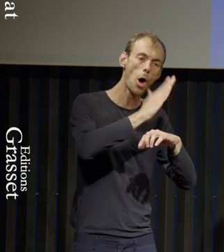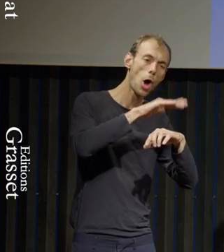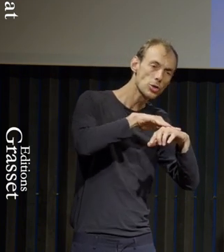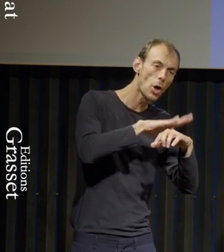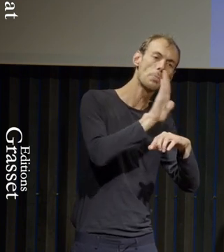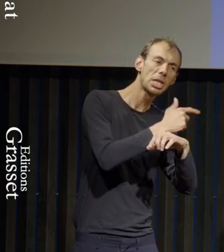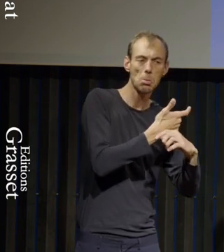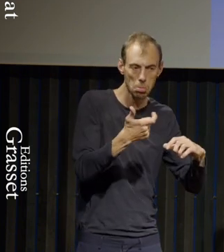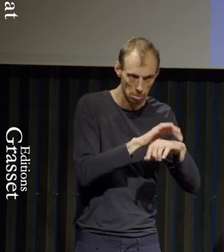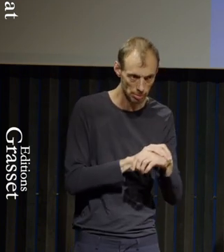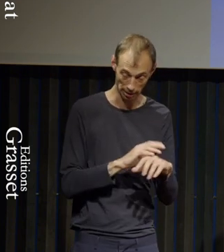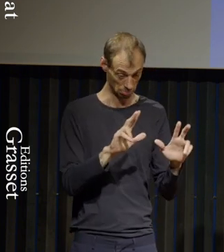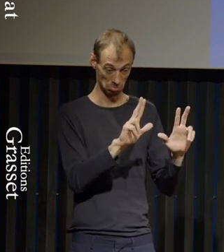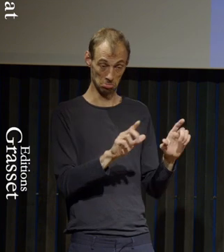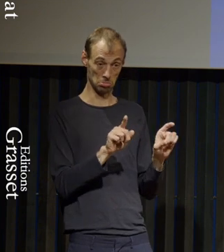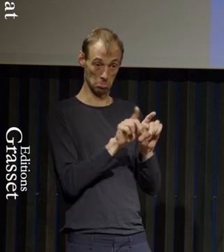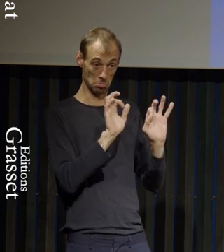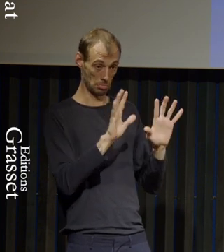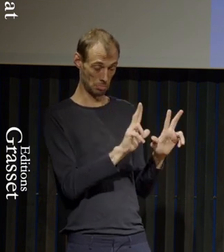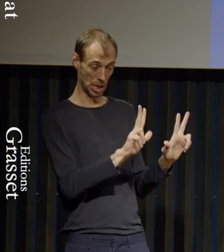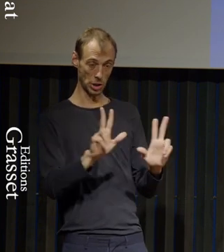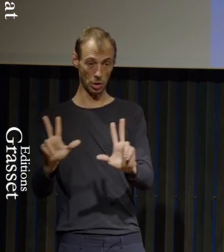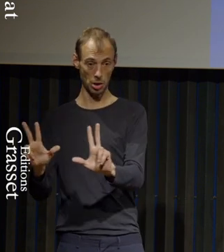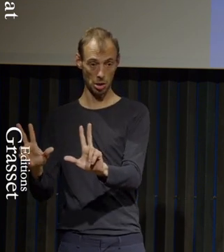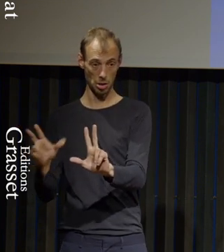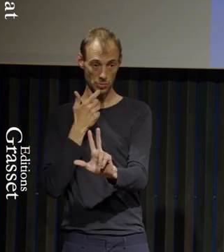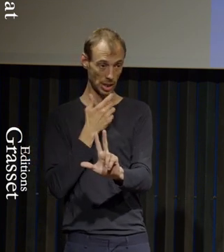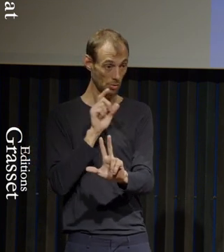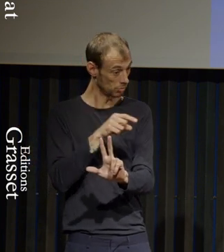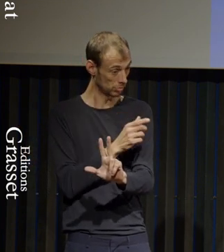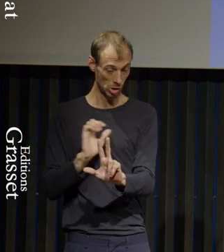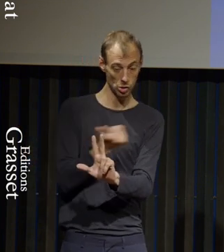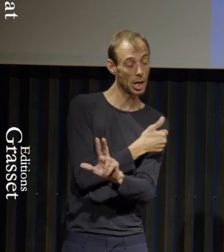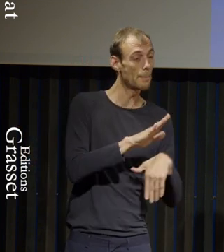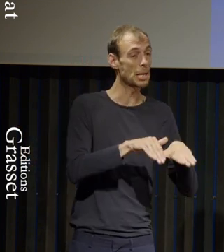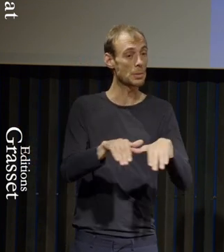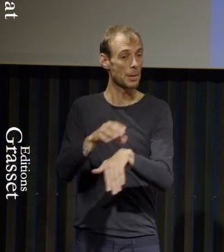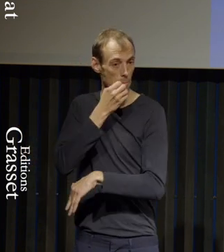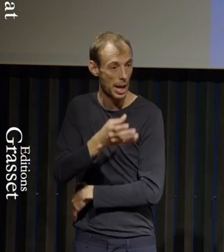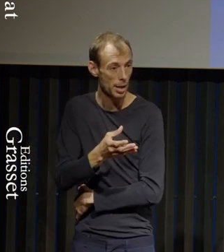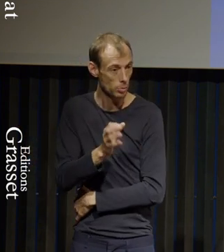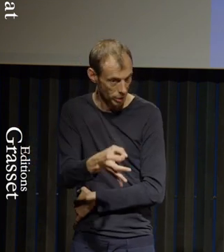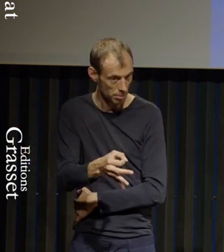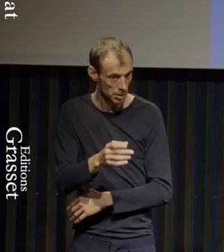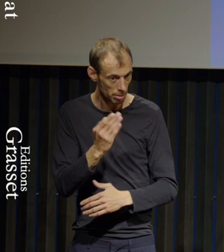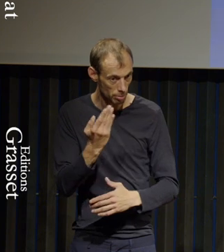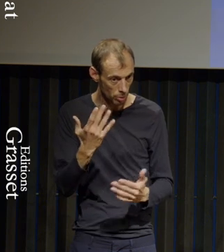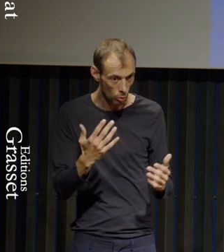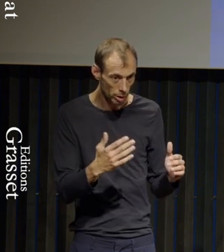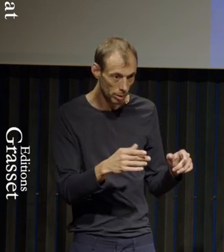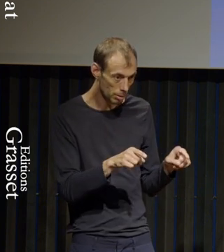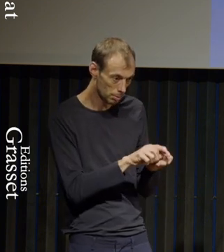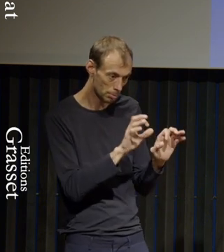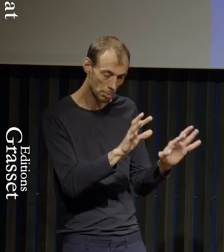connectés, il ne faut pas seulement qu'ils fonctionnent chacun, il faut qu'ils soient coordonnés les uns avec les autres. Il faut qu'il y ait